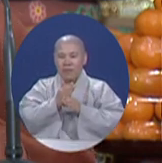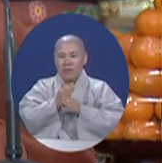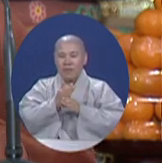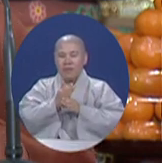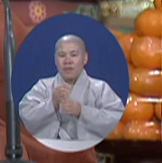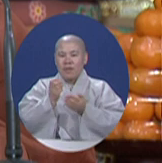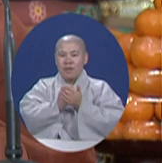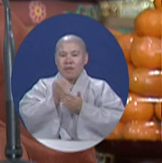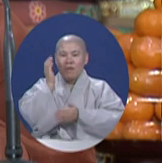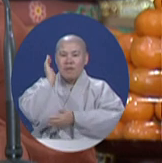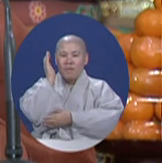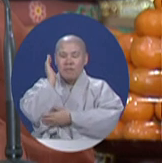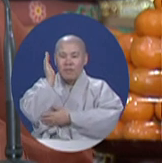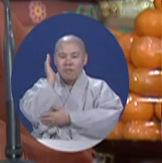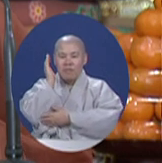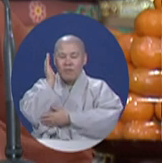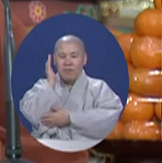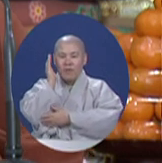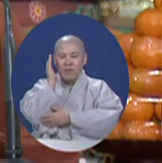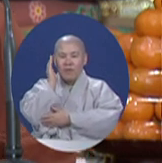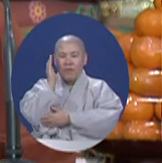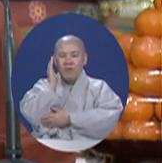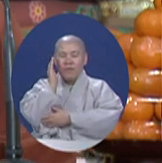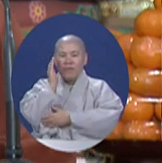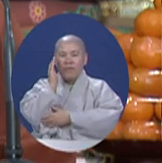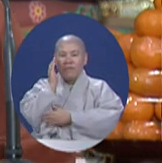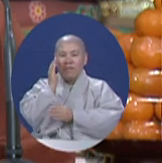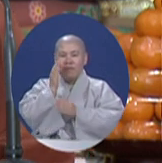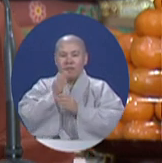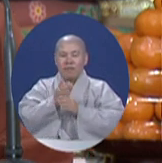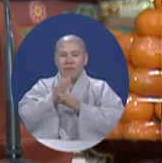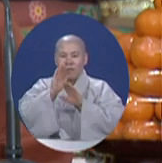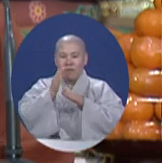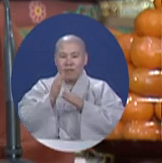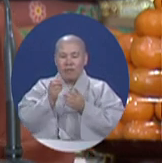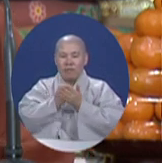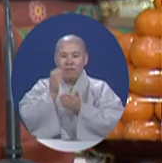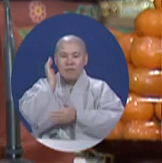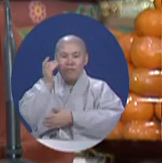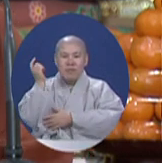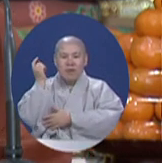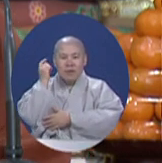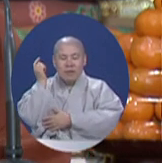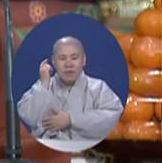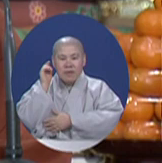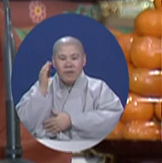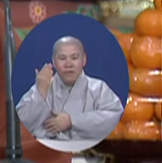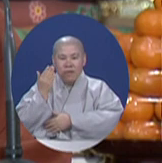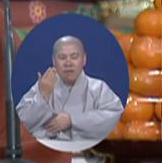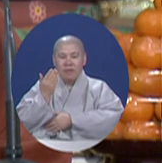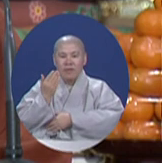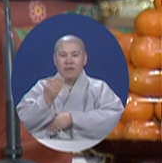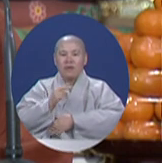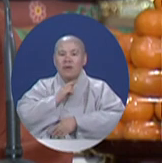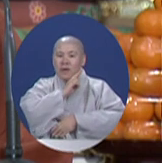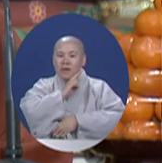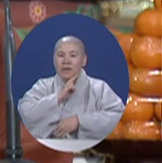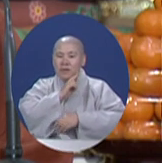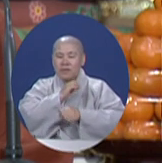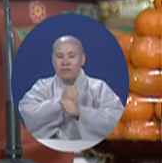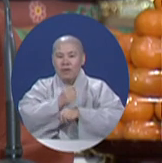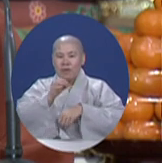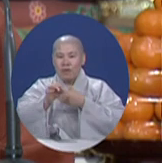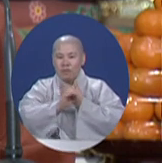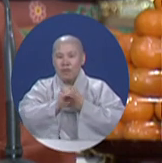그 법문으로 한 말인데 법문으로 들어야지 거기다가 의심을 내면